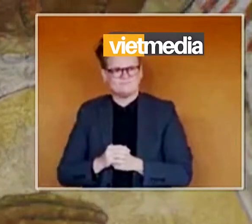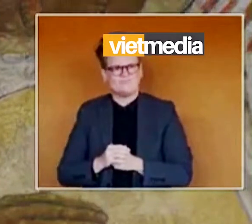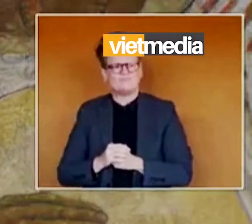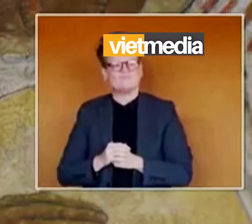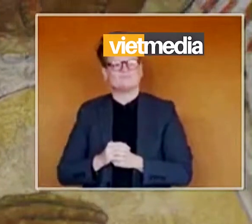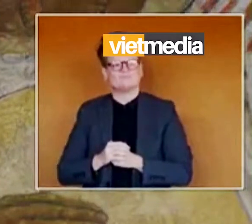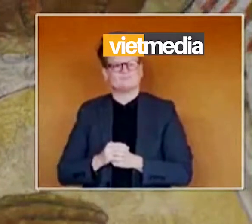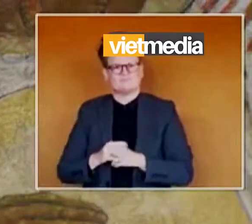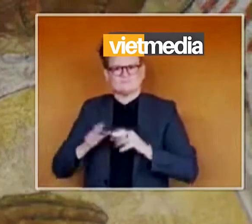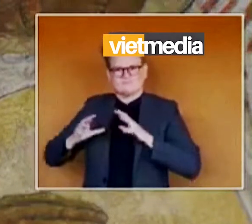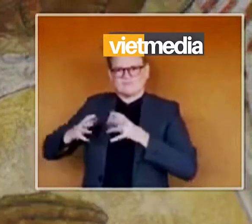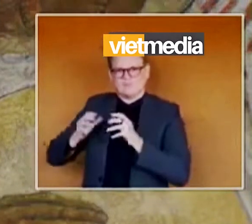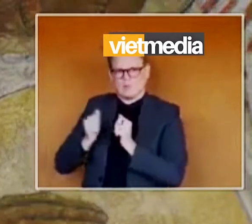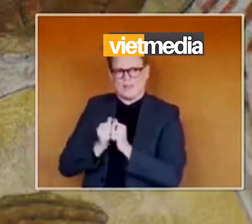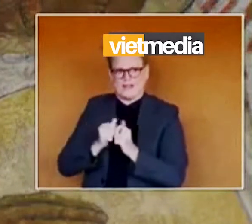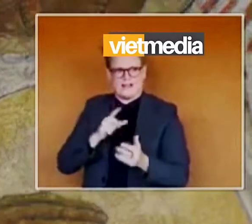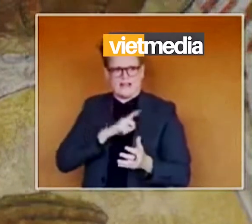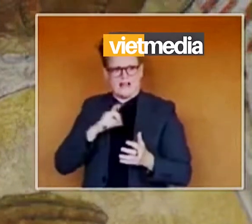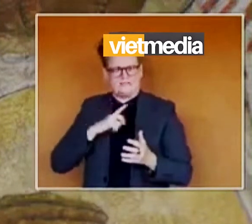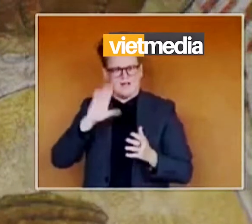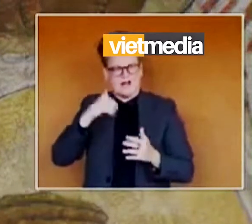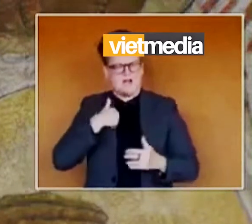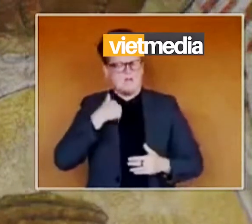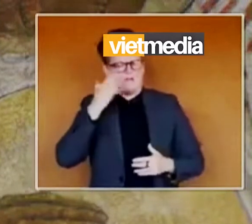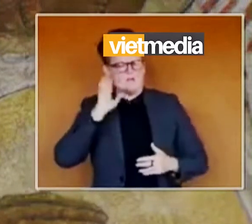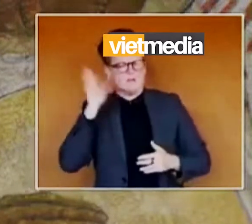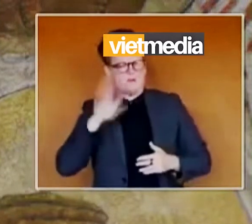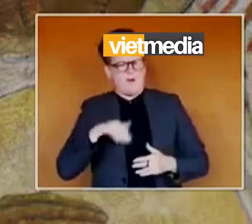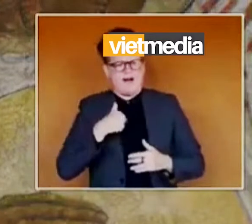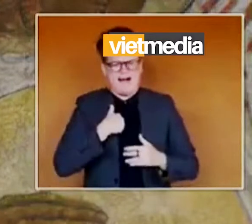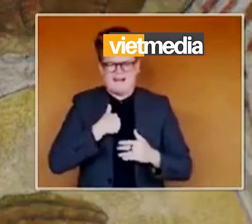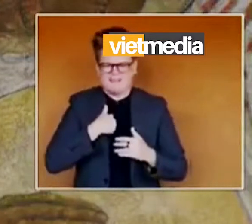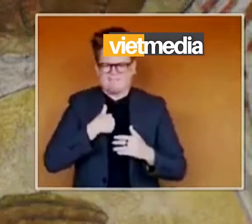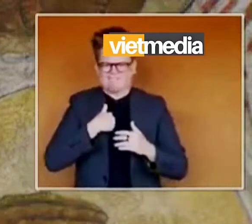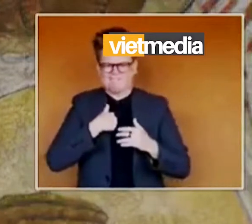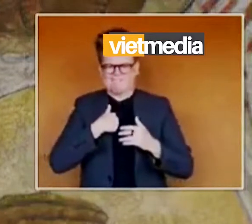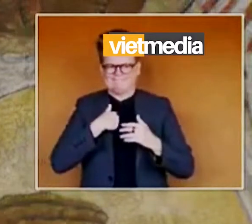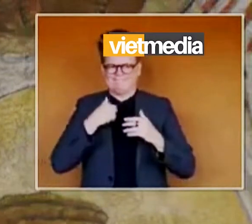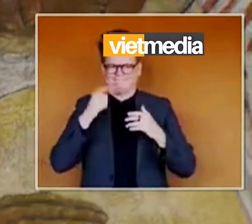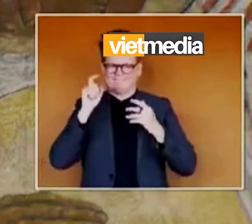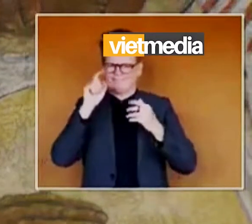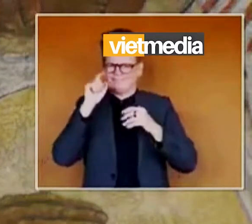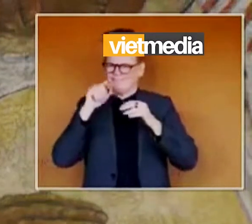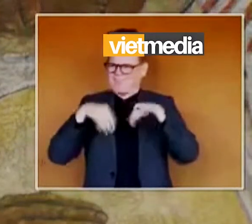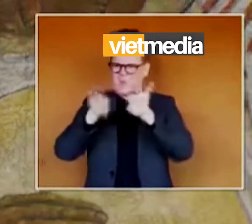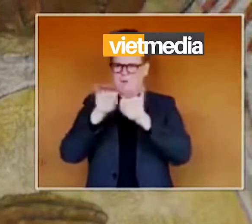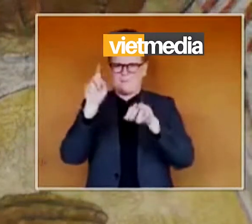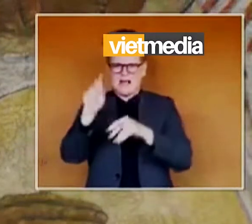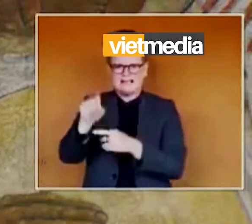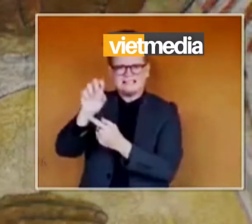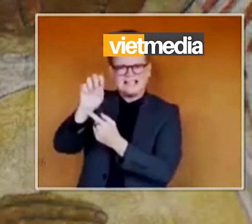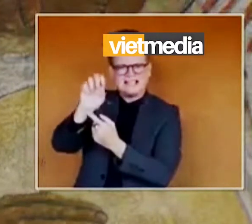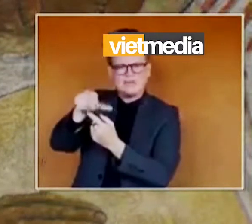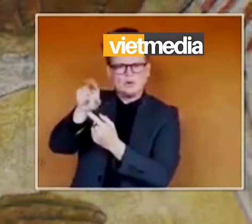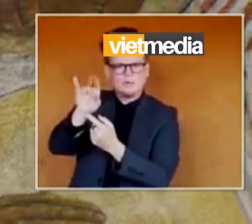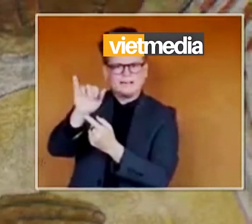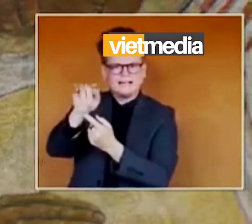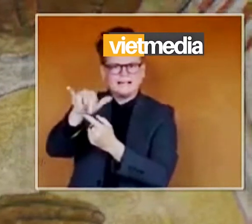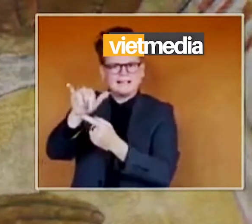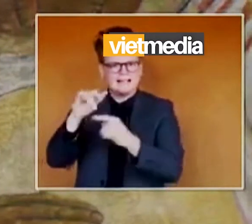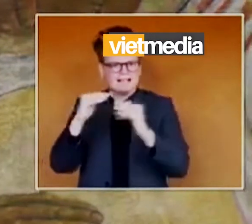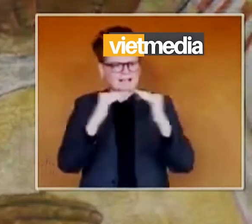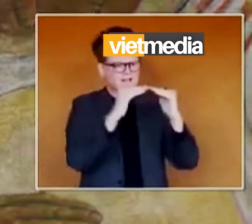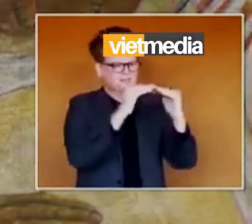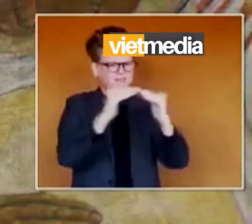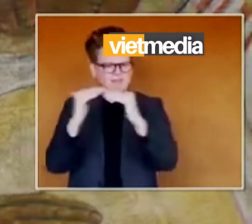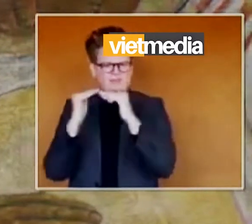dịch. Bất chấp các biện pháp được đưa ra, California đã phải hứng chịu một trong những đợt gia tăng COVID-19 tồi tệ nhất Mỹ vào mùa